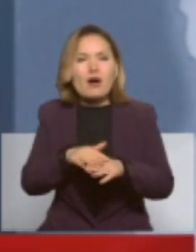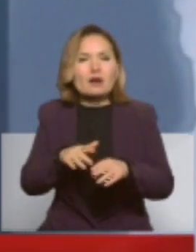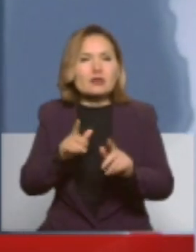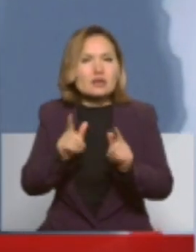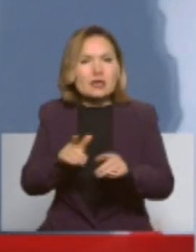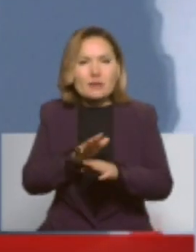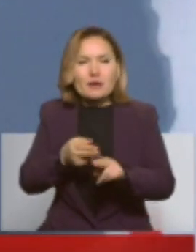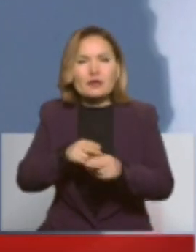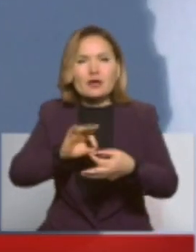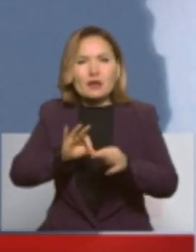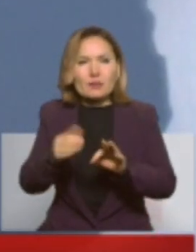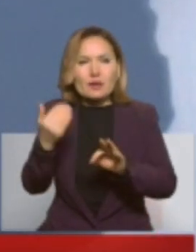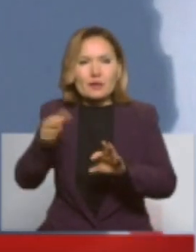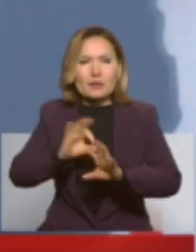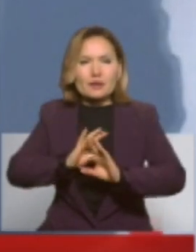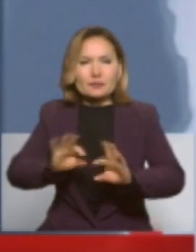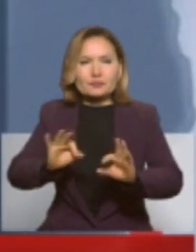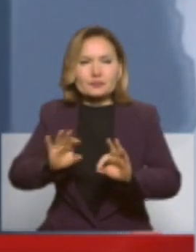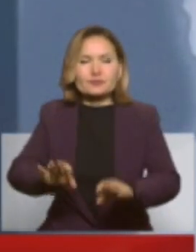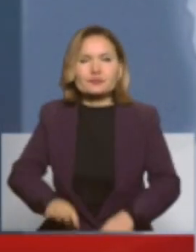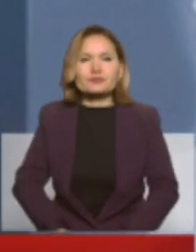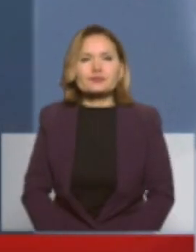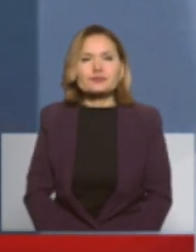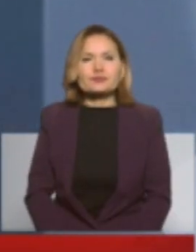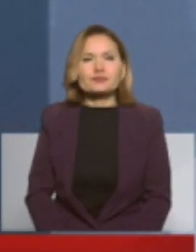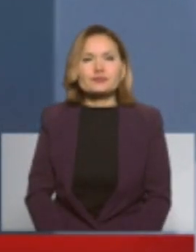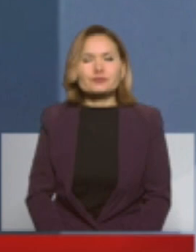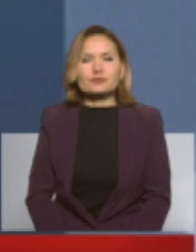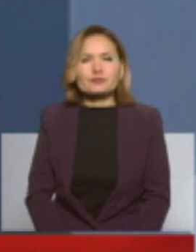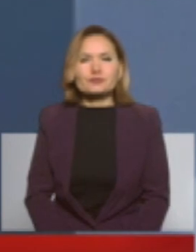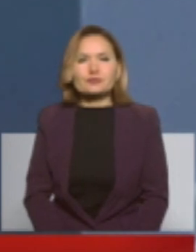келіспейді. Мәселенің мән-жайын тілшіміз анықтады.